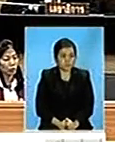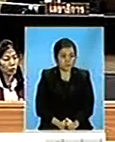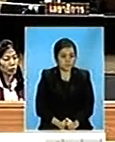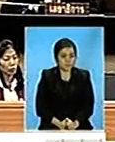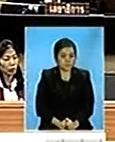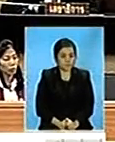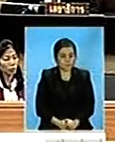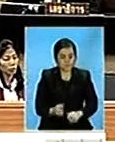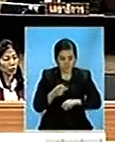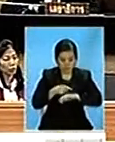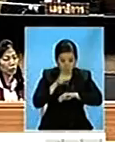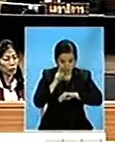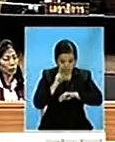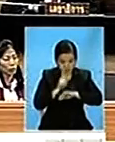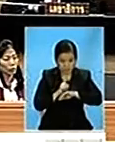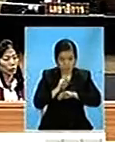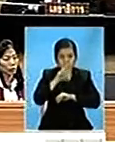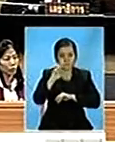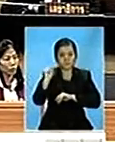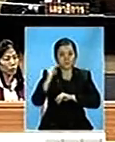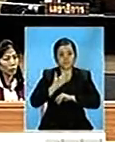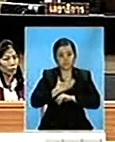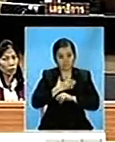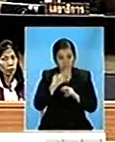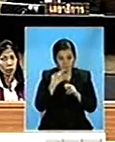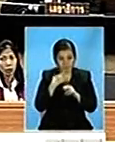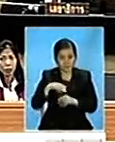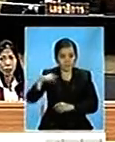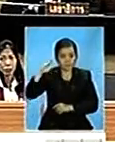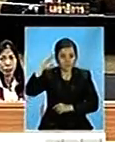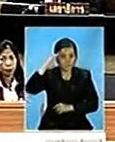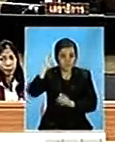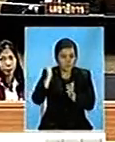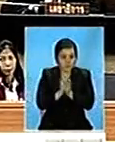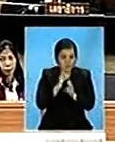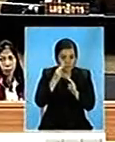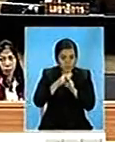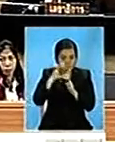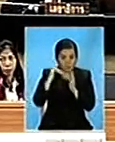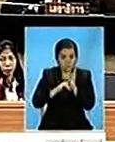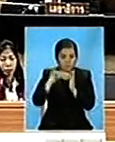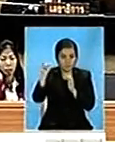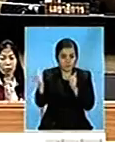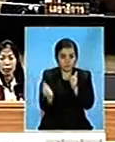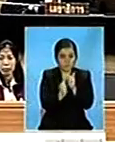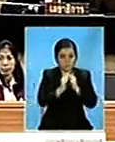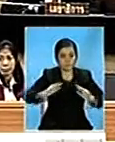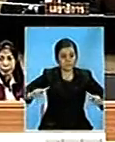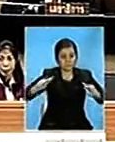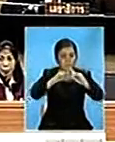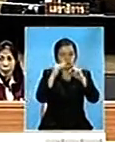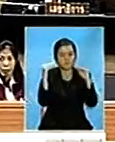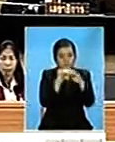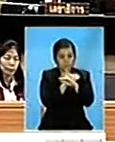กราบเรียนท่านประธานสภาที่เคารพกับผมพลตำรวจโทชัดคุณนิรกรัฐมนตรีช่วยว่าการกระทรวงคมนาค